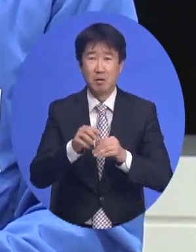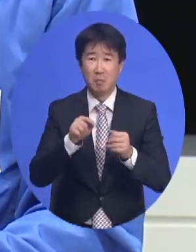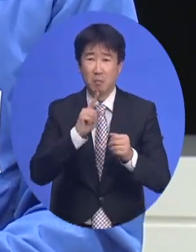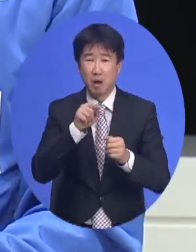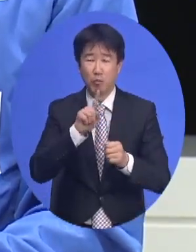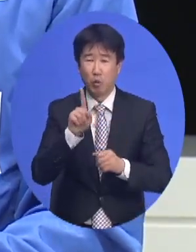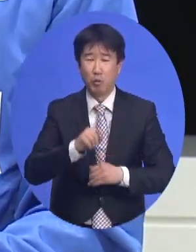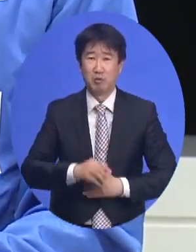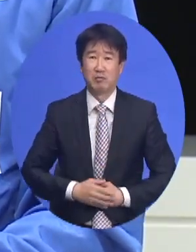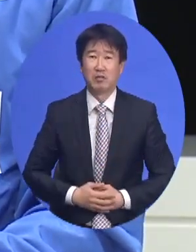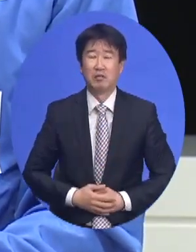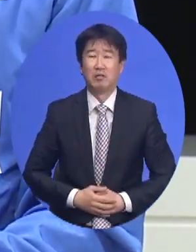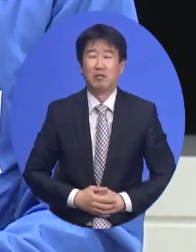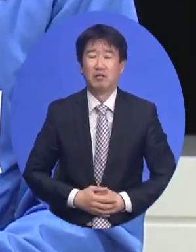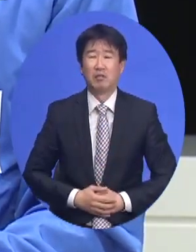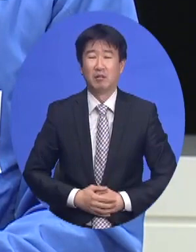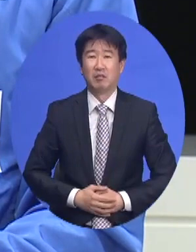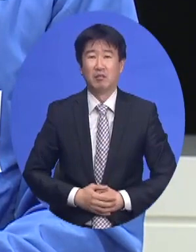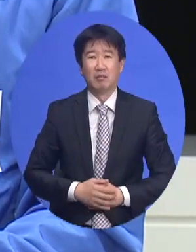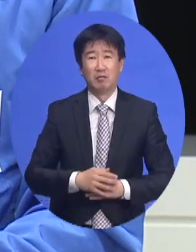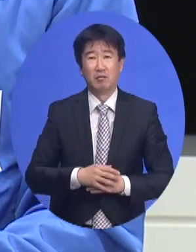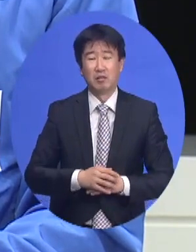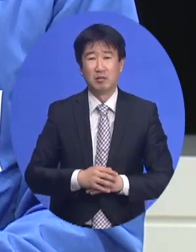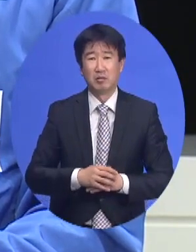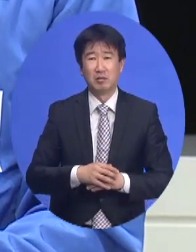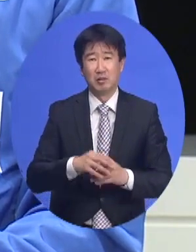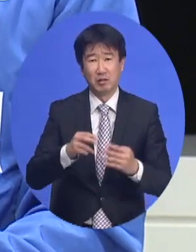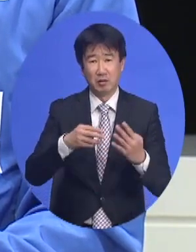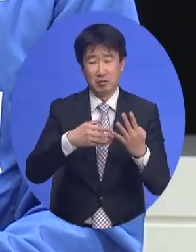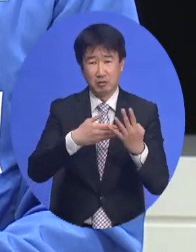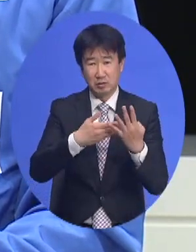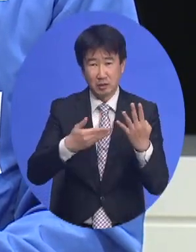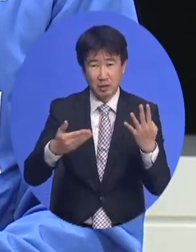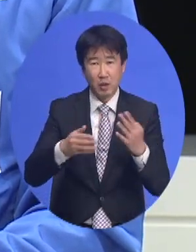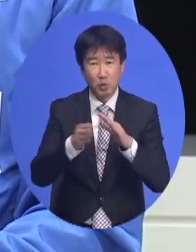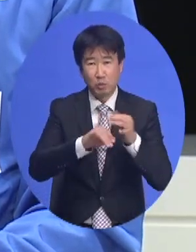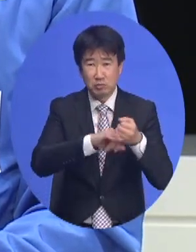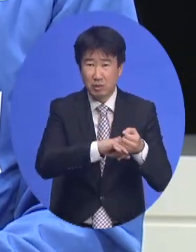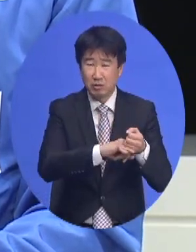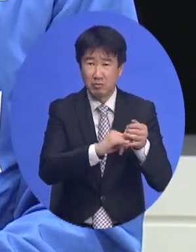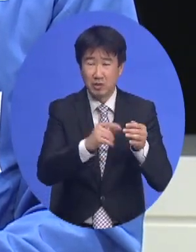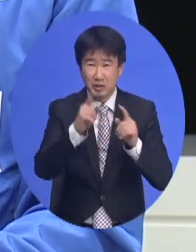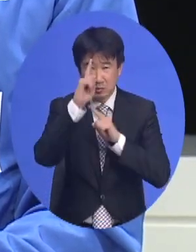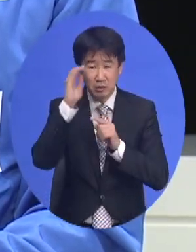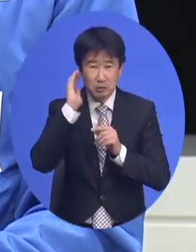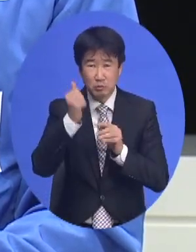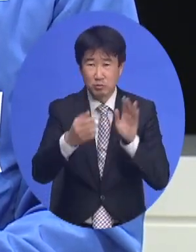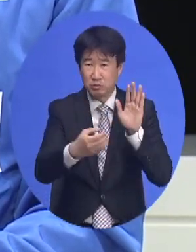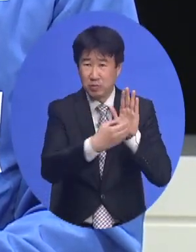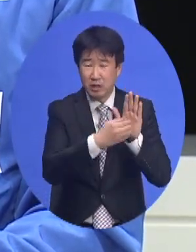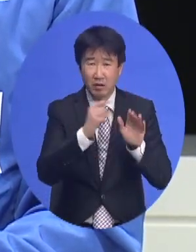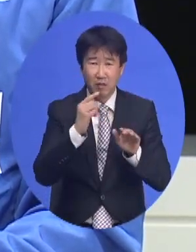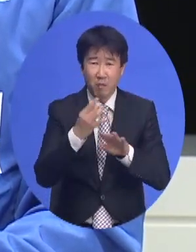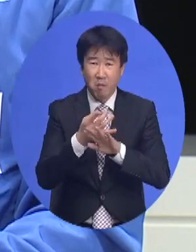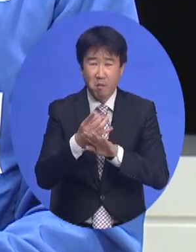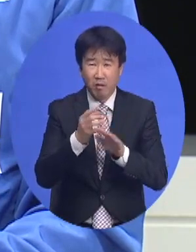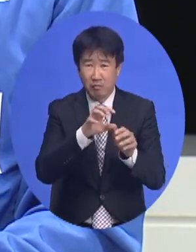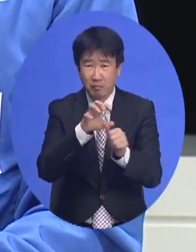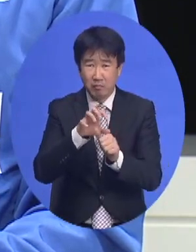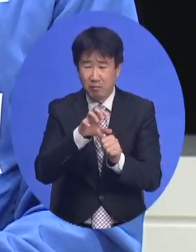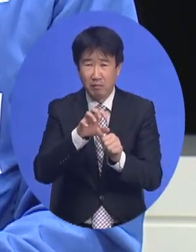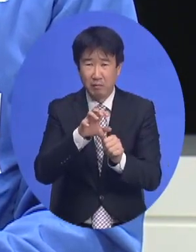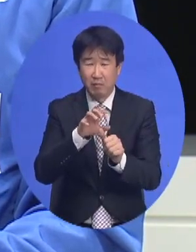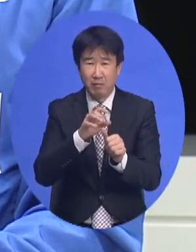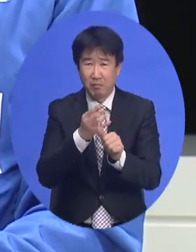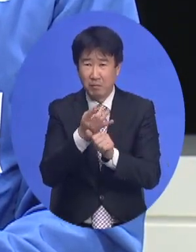얘기냐면 이게 뭐 이명박 4대강 공약처럼 똑같은 거 아니냐라고 제 실제로 선거 운동할 때 주민들한테